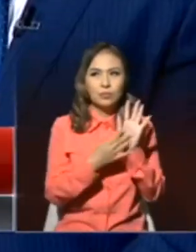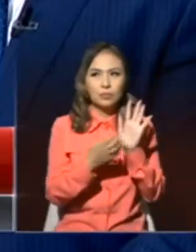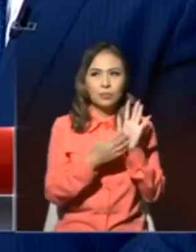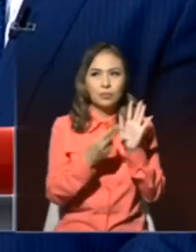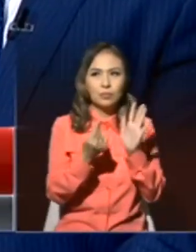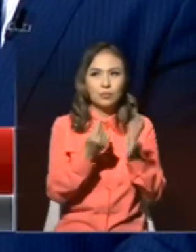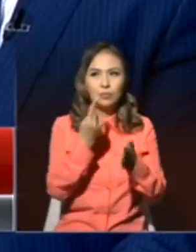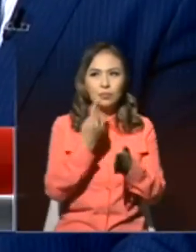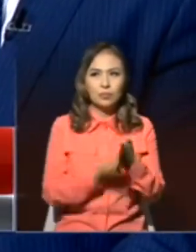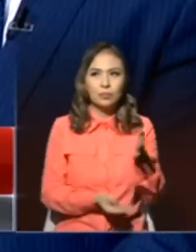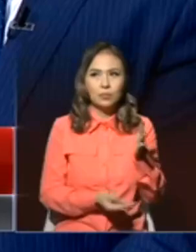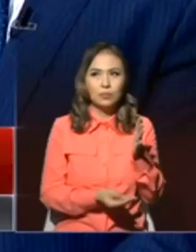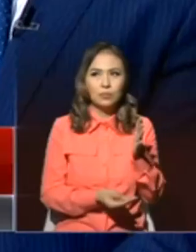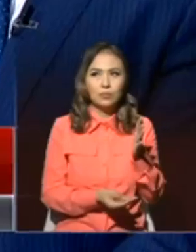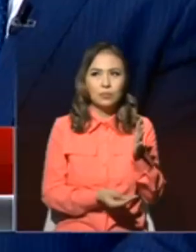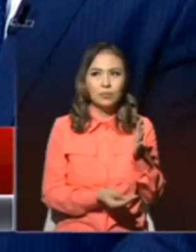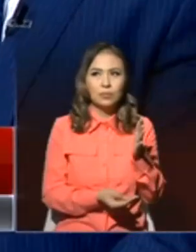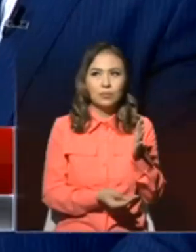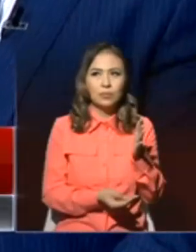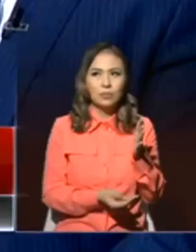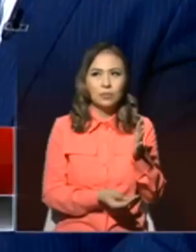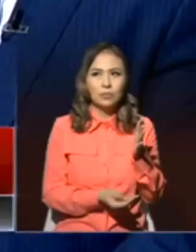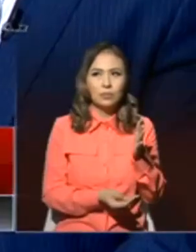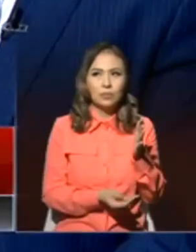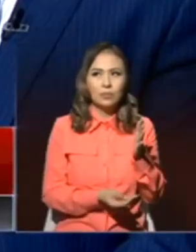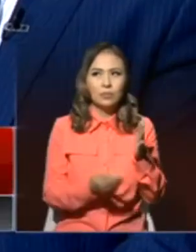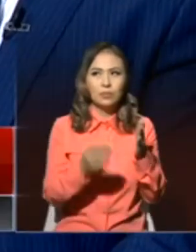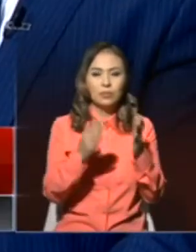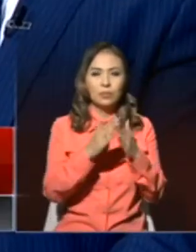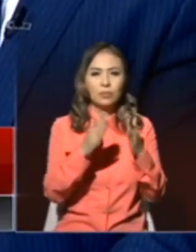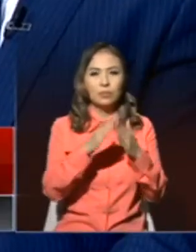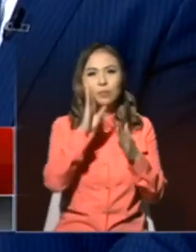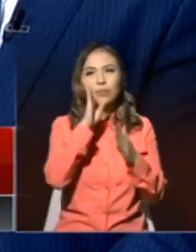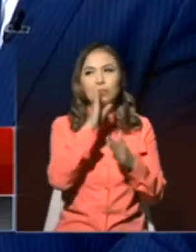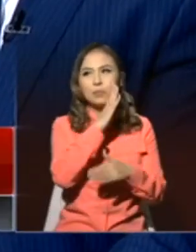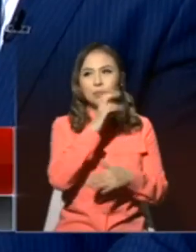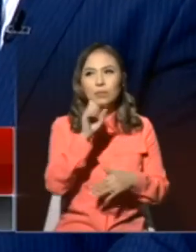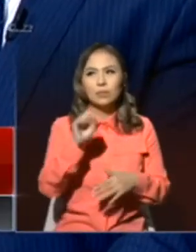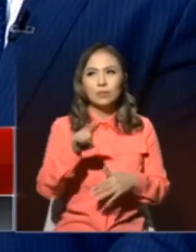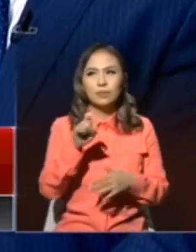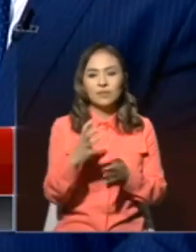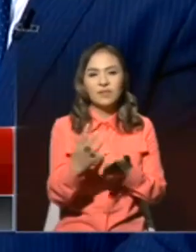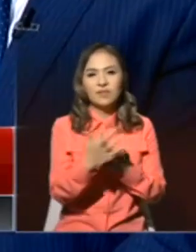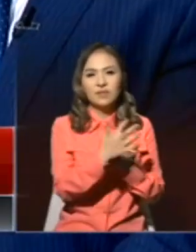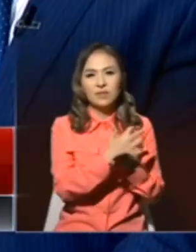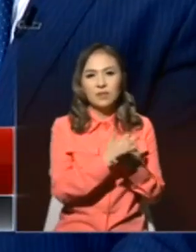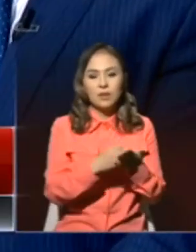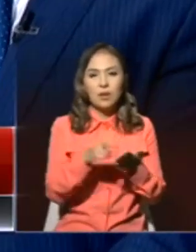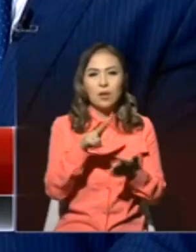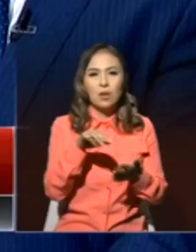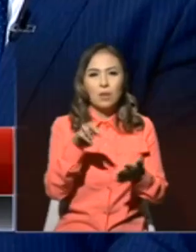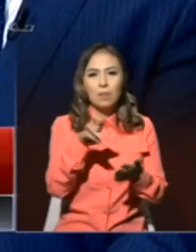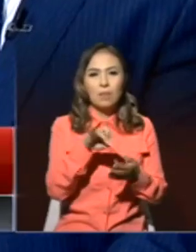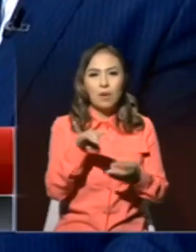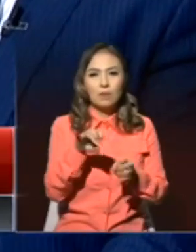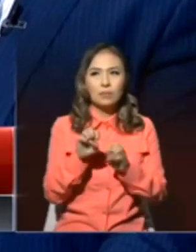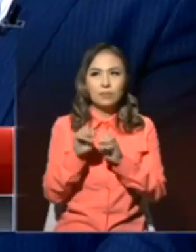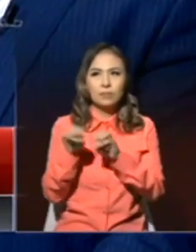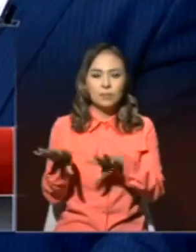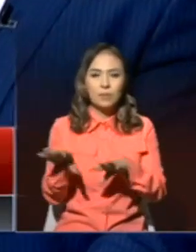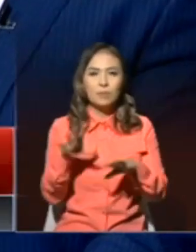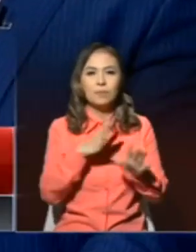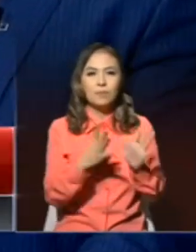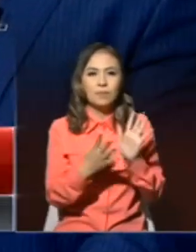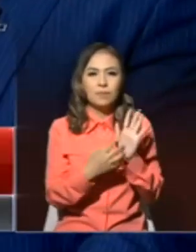теңге. Үйіндегі шешесінің алтындарын алып, ломбардқа өткізіп, 900 мың